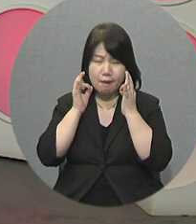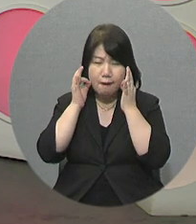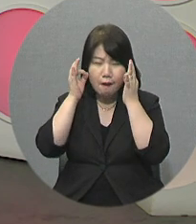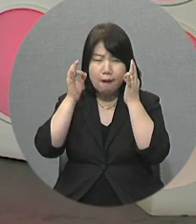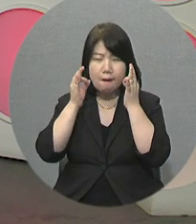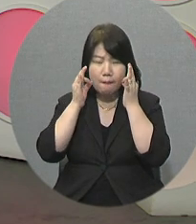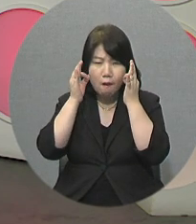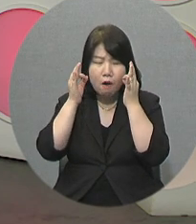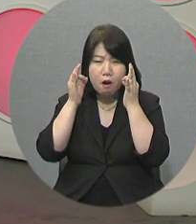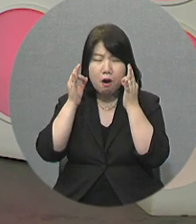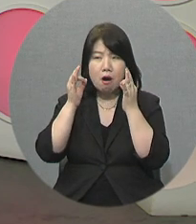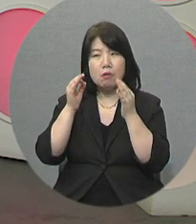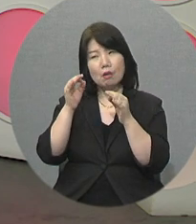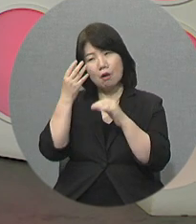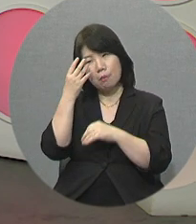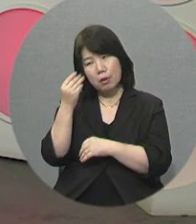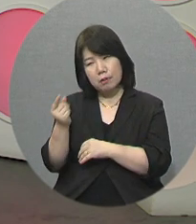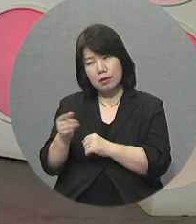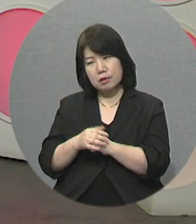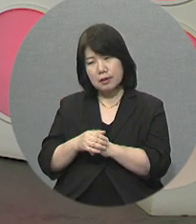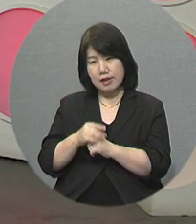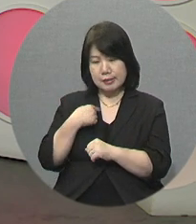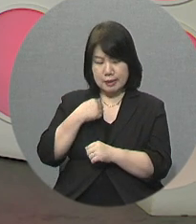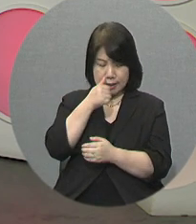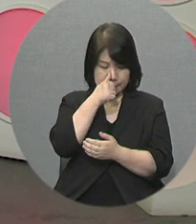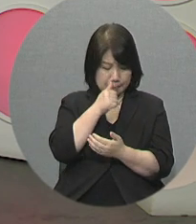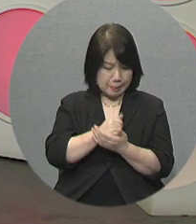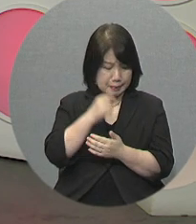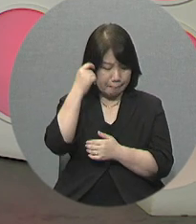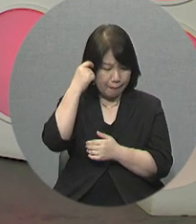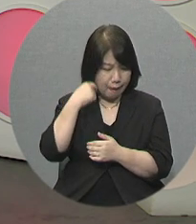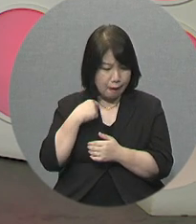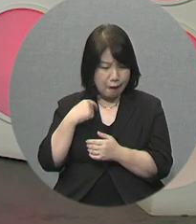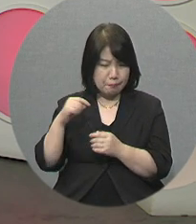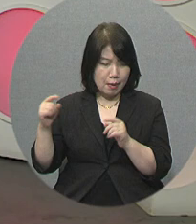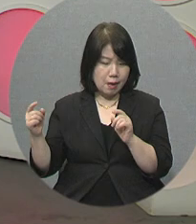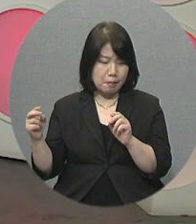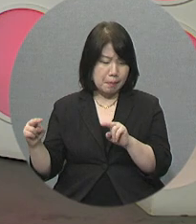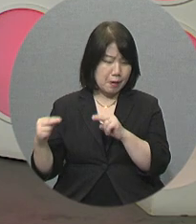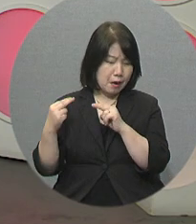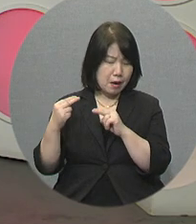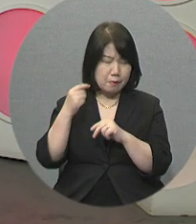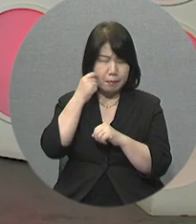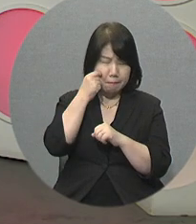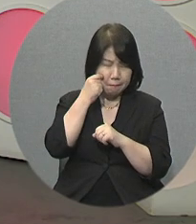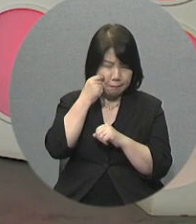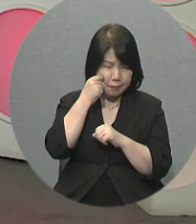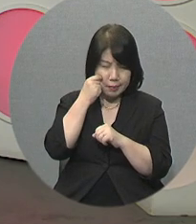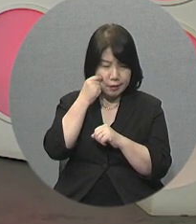그럴수록 더 죄책감이 들어 어머니 얼굴을 볼 낯이 없었습니다.